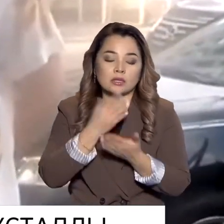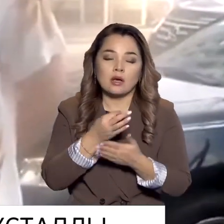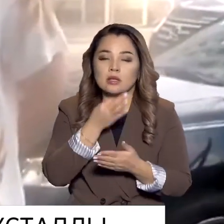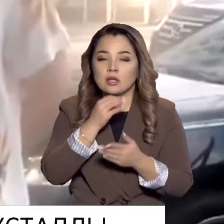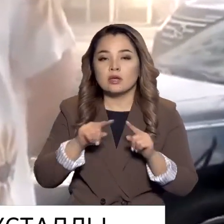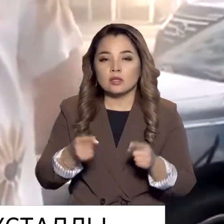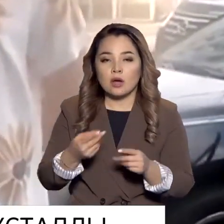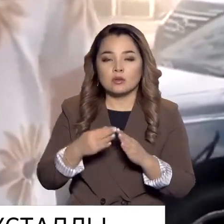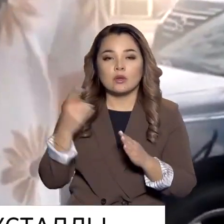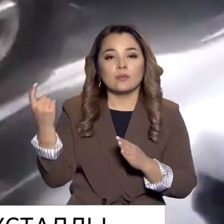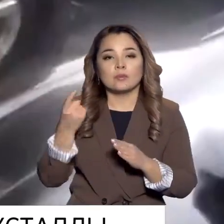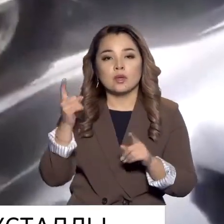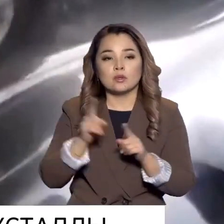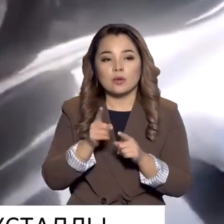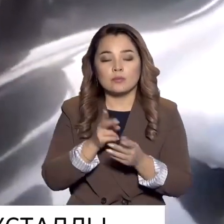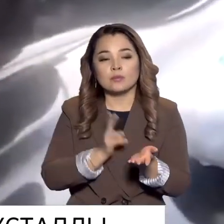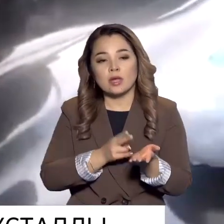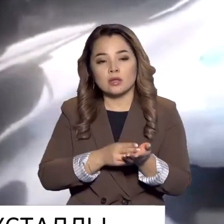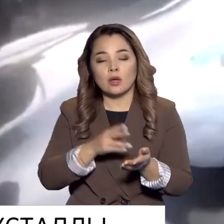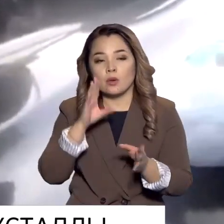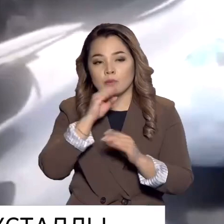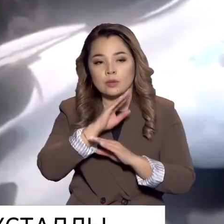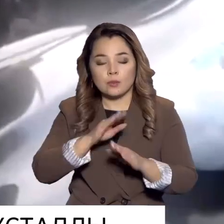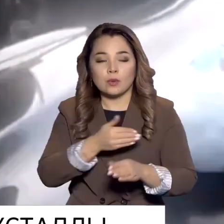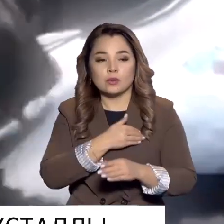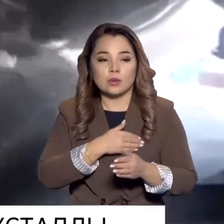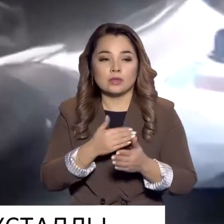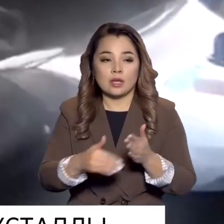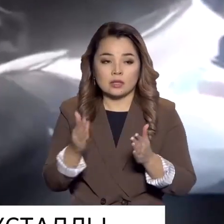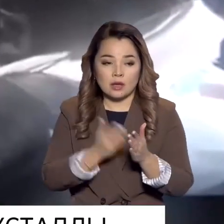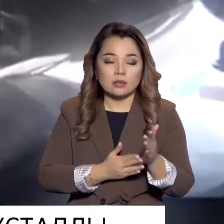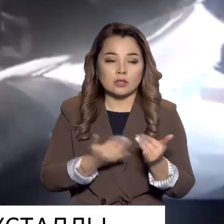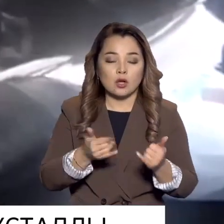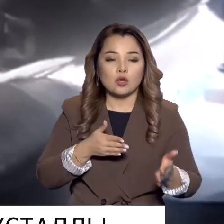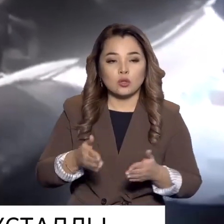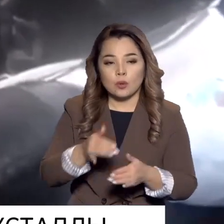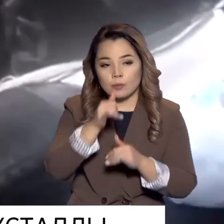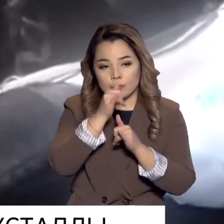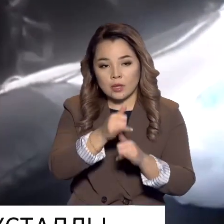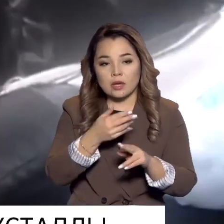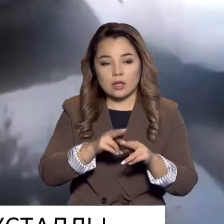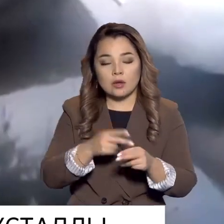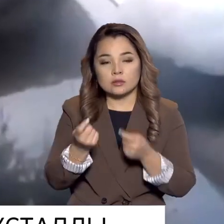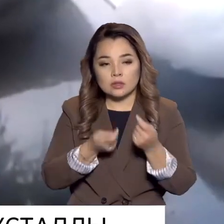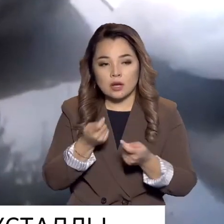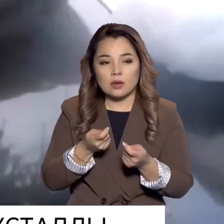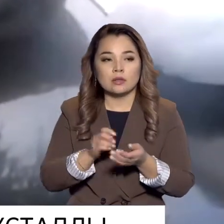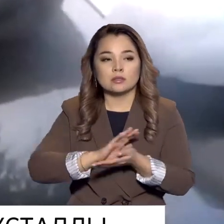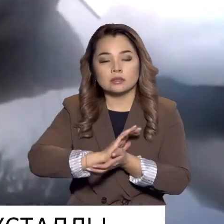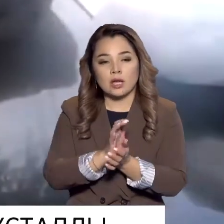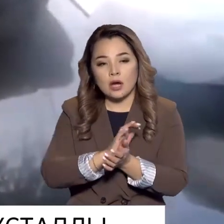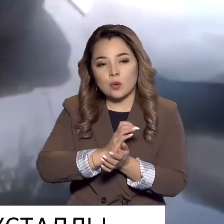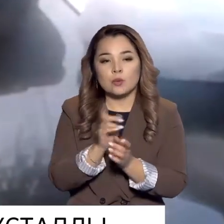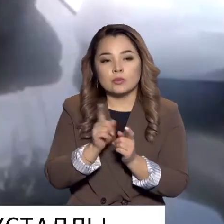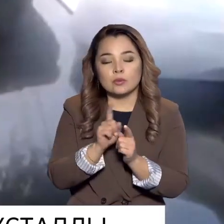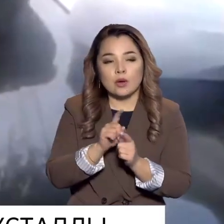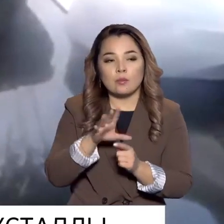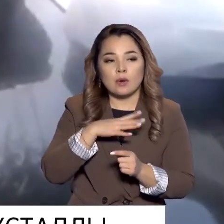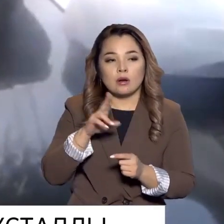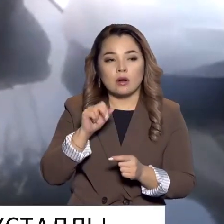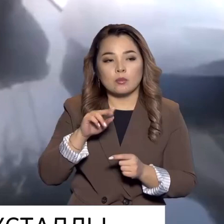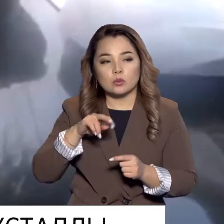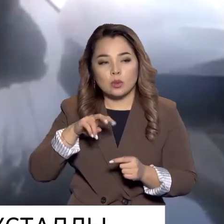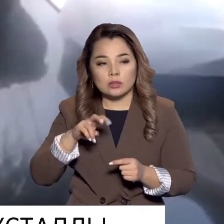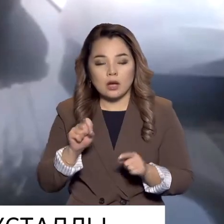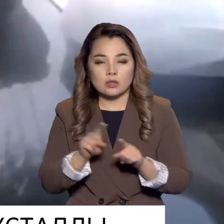бұрын үй иелері заттай айғақты жойып жіберуге талпынған. Бірақ жол кесіліп марихуана тұқымы, ұнтақ капсулалар және 160